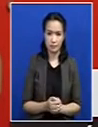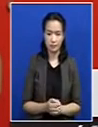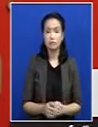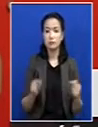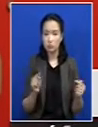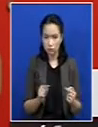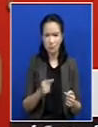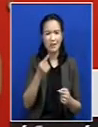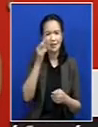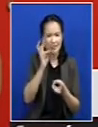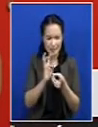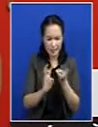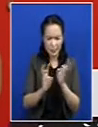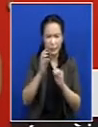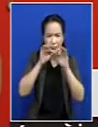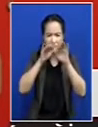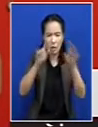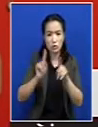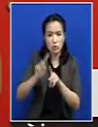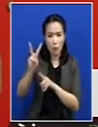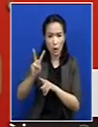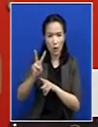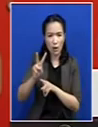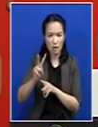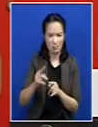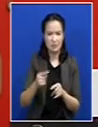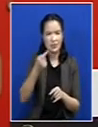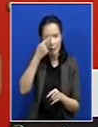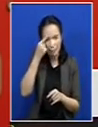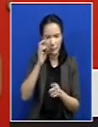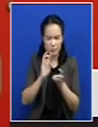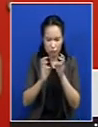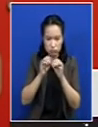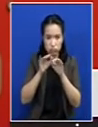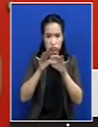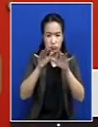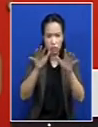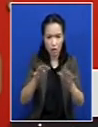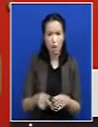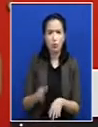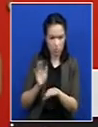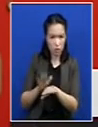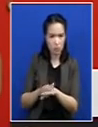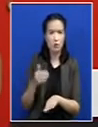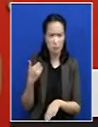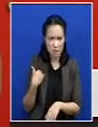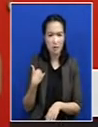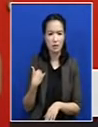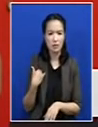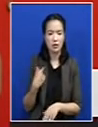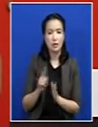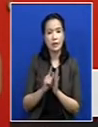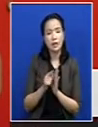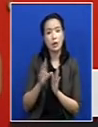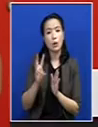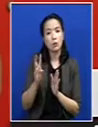มื่อวงจรตรวจจับควันที่2ทำงานก็จะมีเสียงแจ้งเตือนขึ้นอีกครั้งตู้ควบคุมระบบจะเริ่มนับเวลาถอยหลังไม่เกิน60วิน